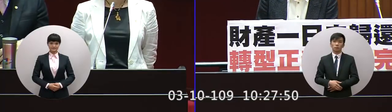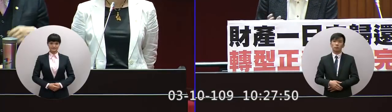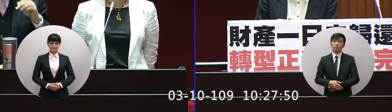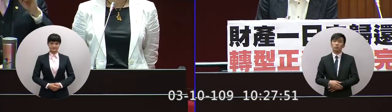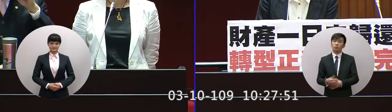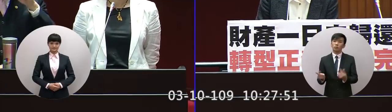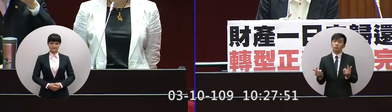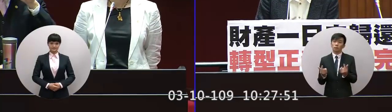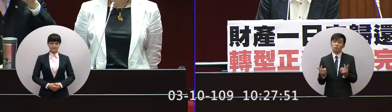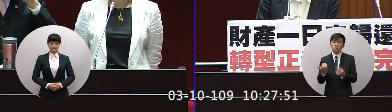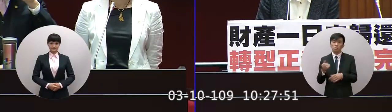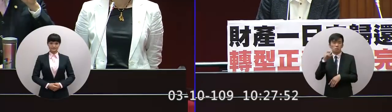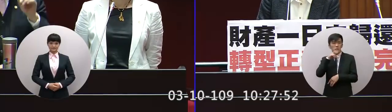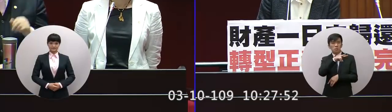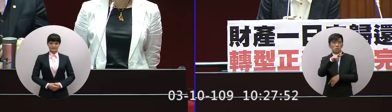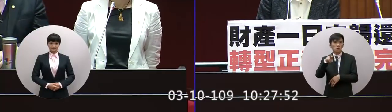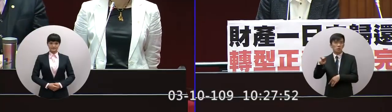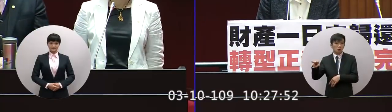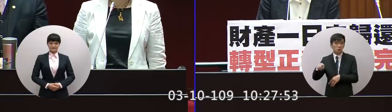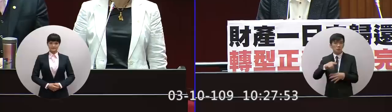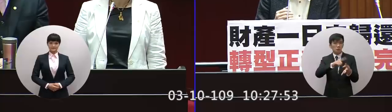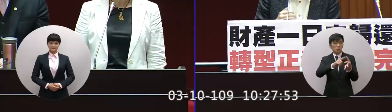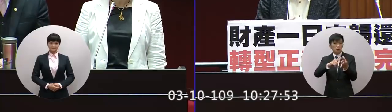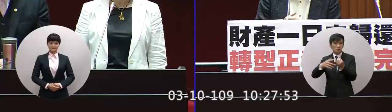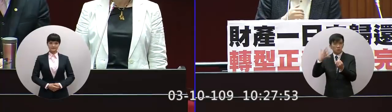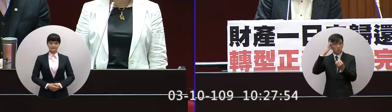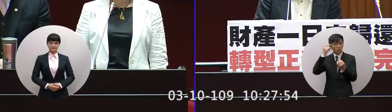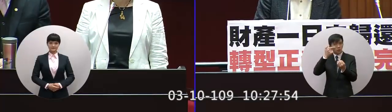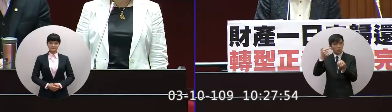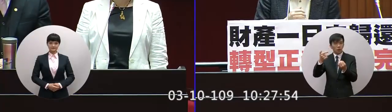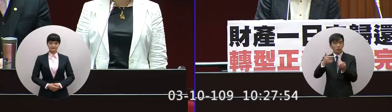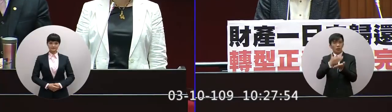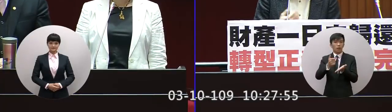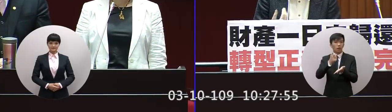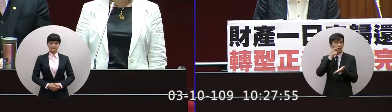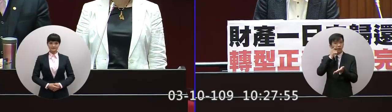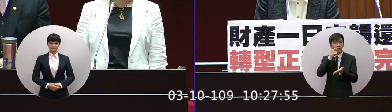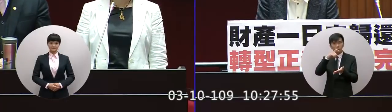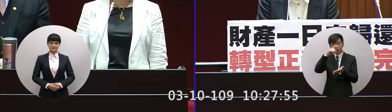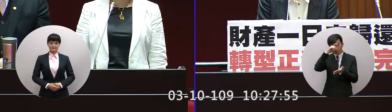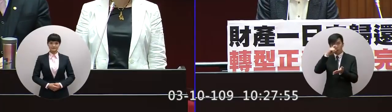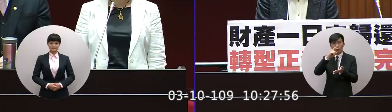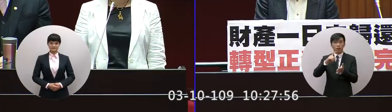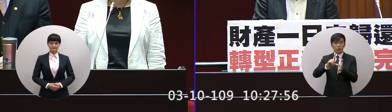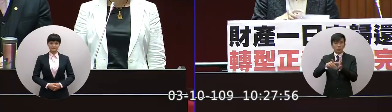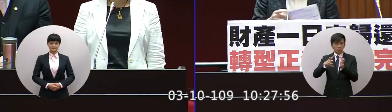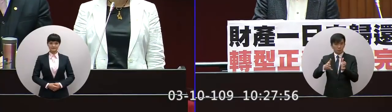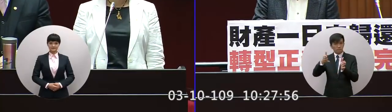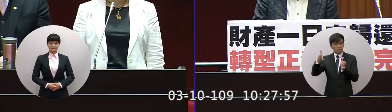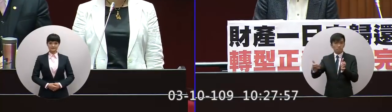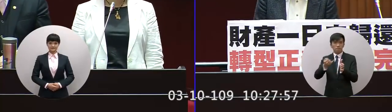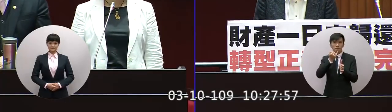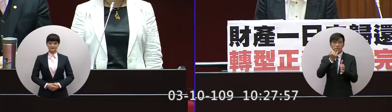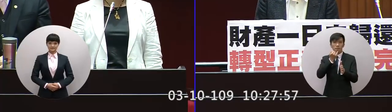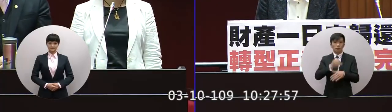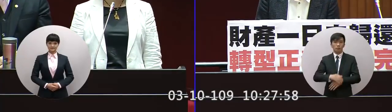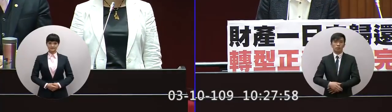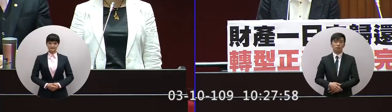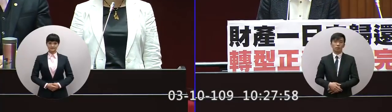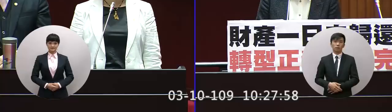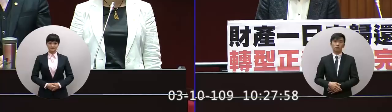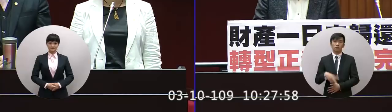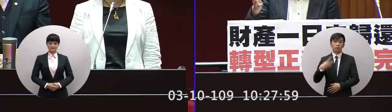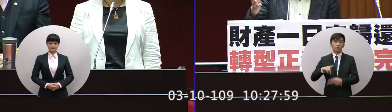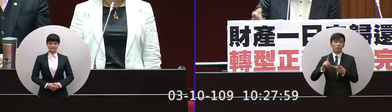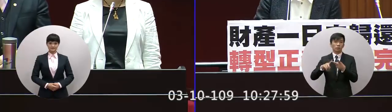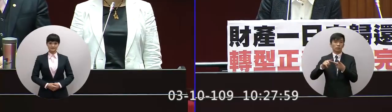到就是说我们还有很多很复杂的事情还没有处理，那我自己是希望说期限可以延长到更长。那再来第二个问题是有